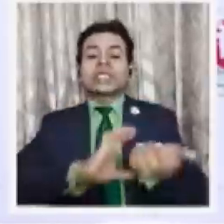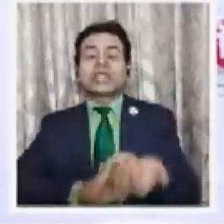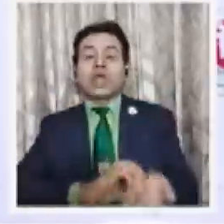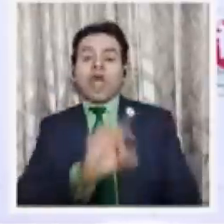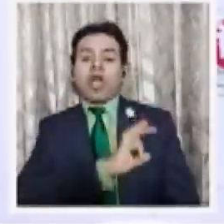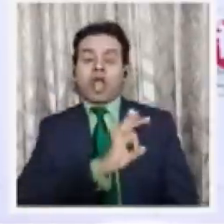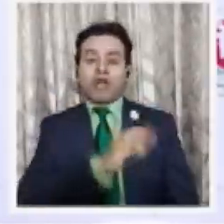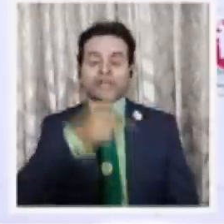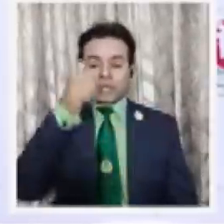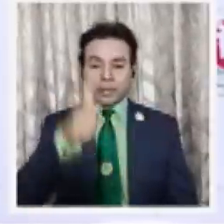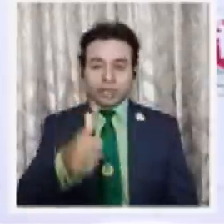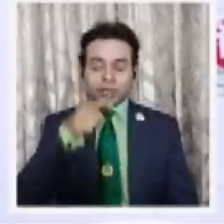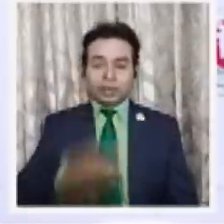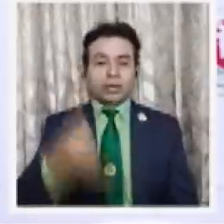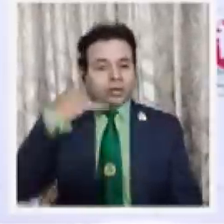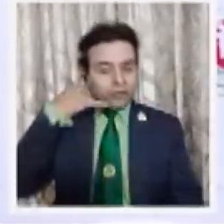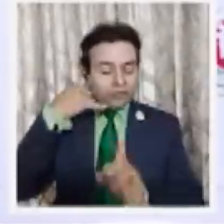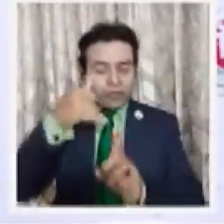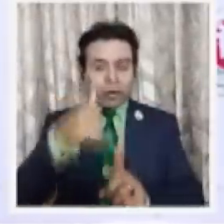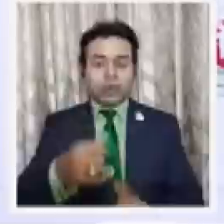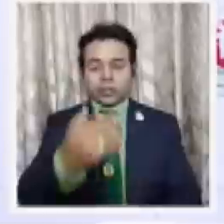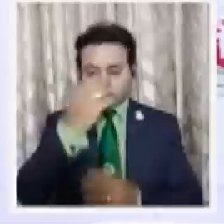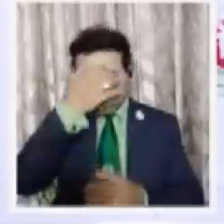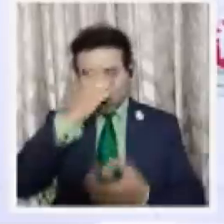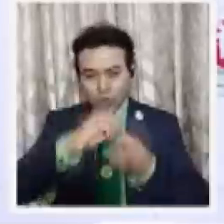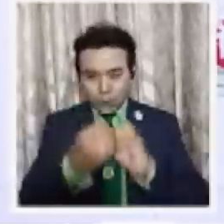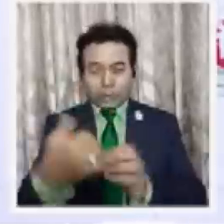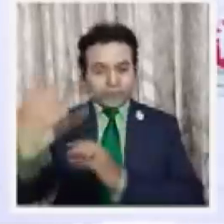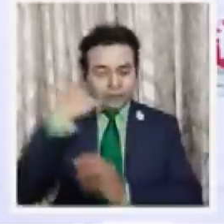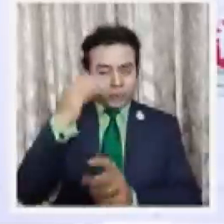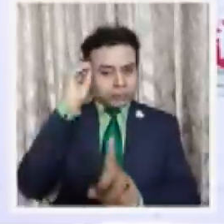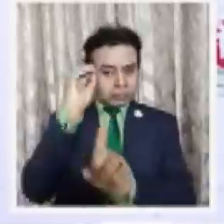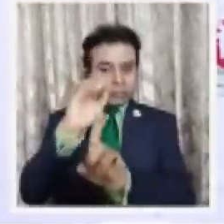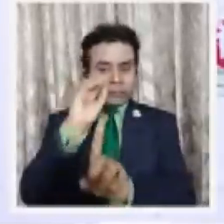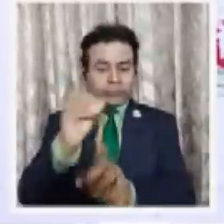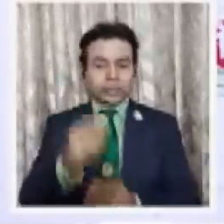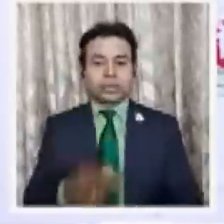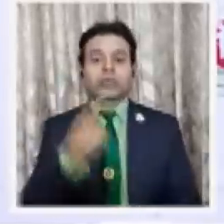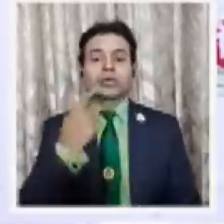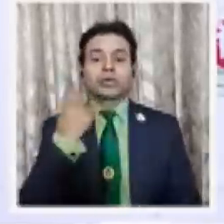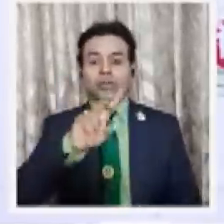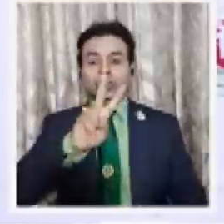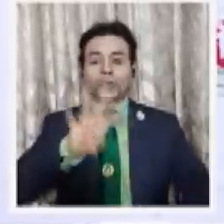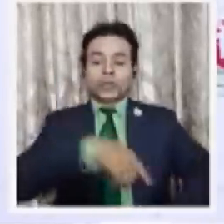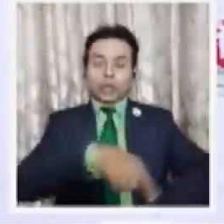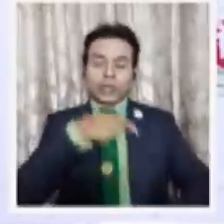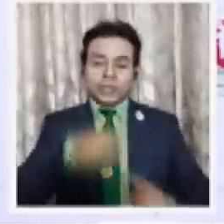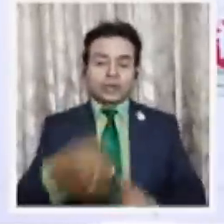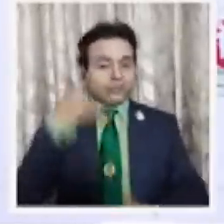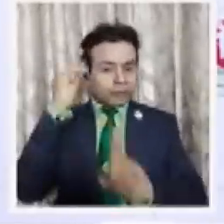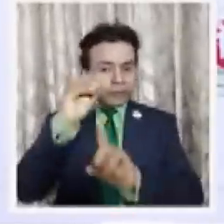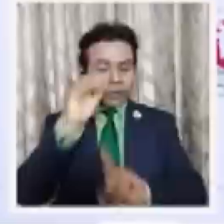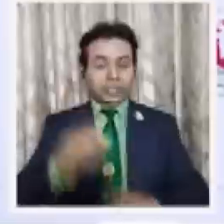টেলিমেডিসিন সেবায় প্রতিদিন 35 জন চিকিৎসক এবং 10 জন স্বাস্থ্য কর্মকর্তা, 2 শিফটে মোট 90 জন